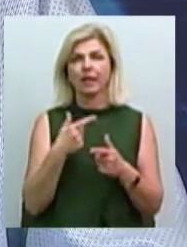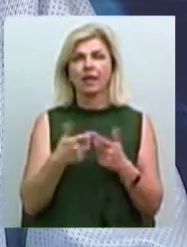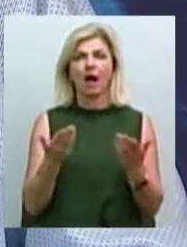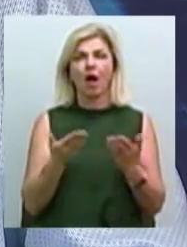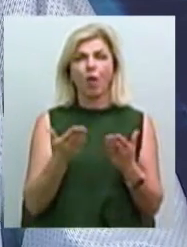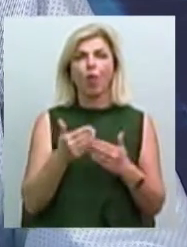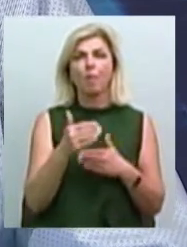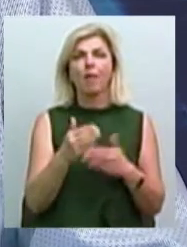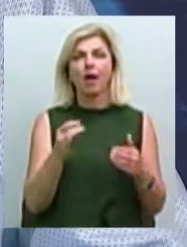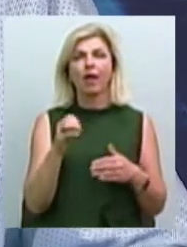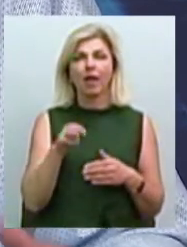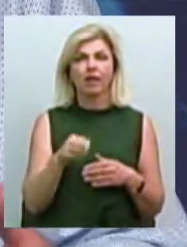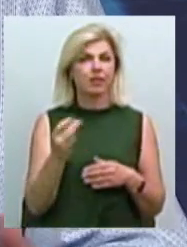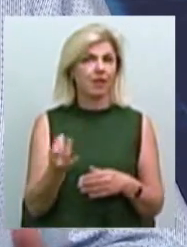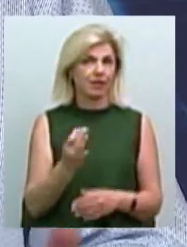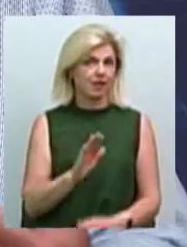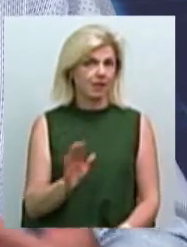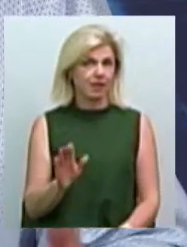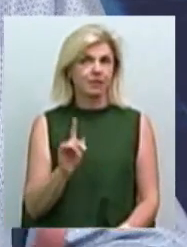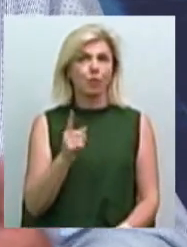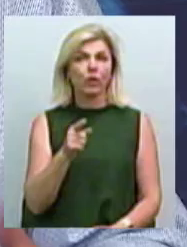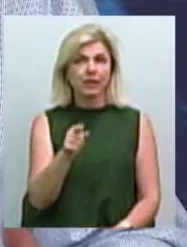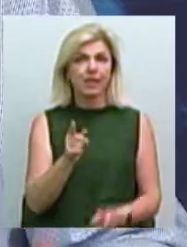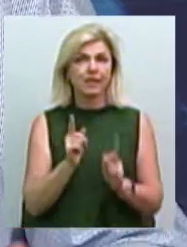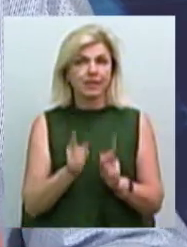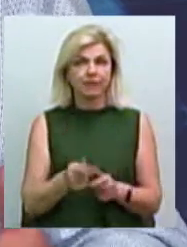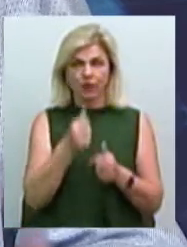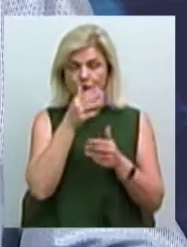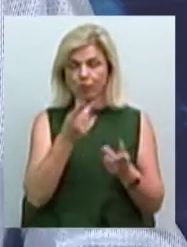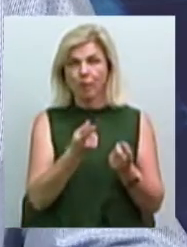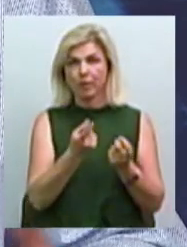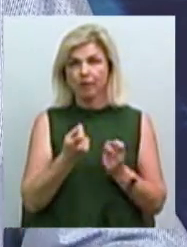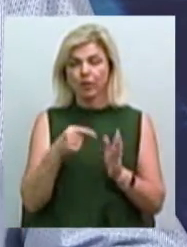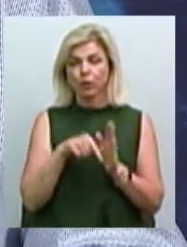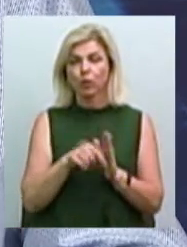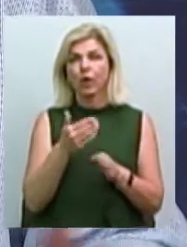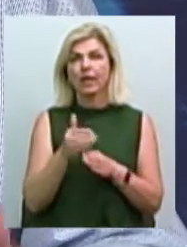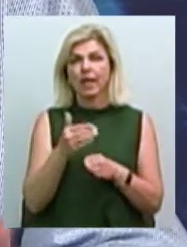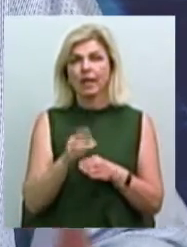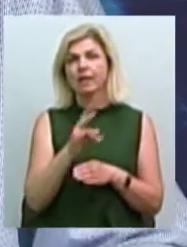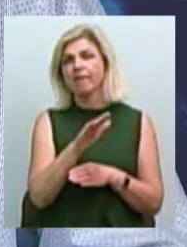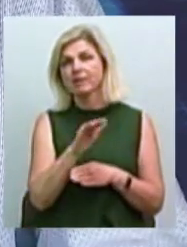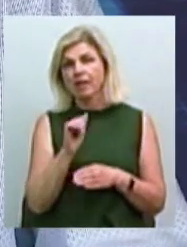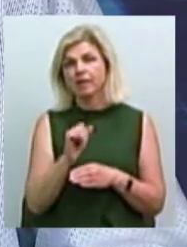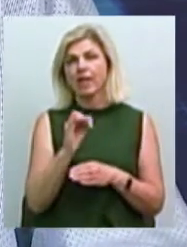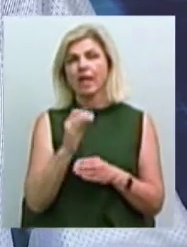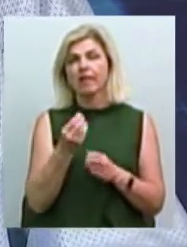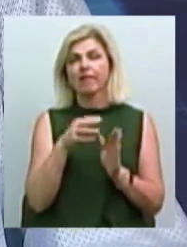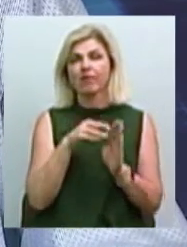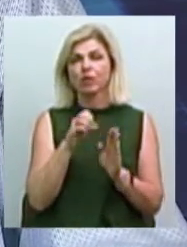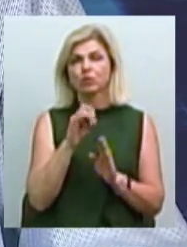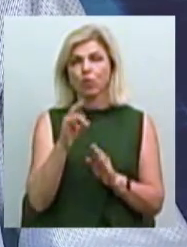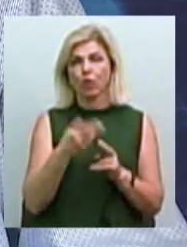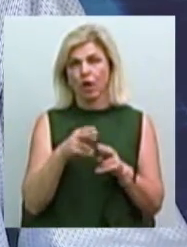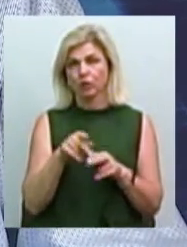пакет, неинтересно, потому что ты действительно не можешь тогда привлечь сюда ни кредиты, ни заимствования, ни инвесторов, которые могли бы прийти и с этим